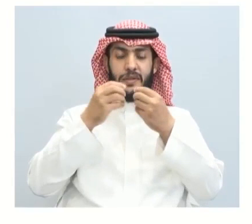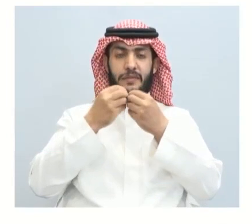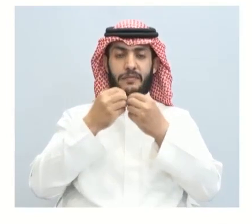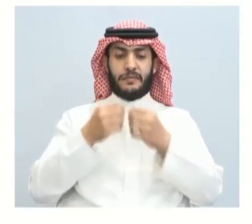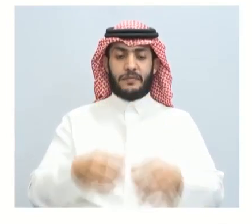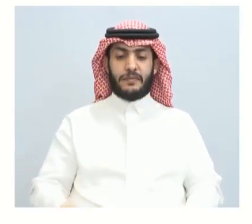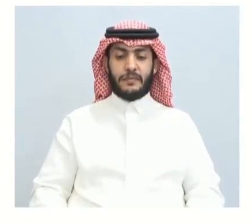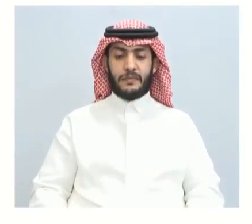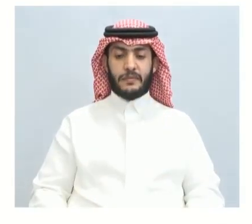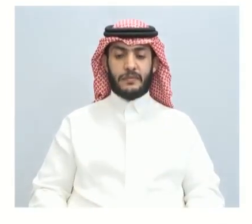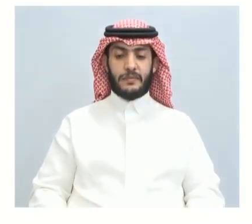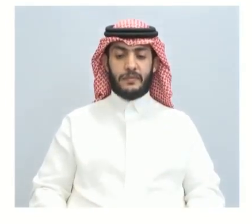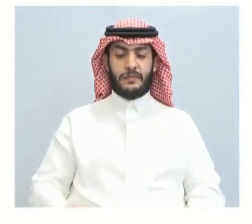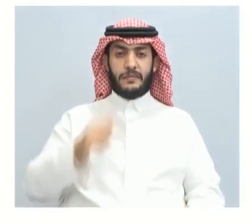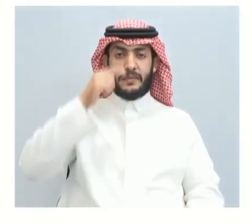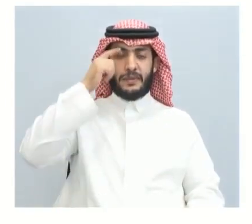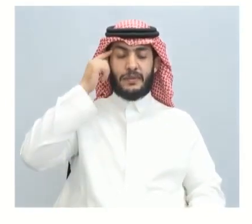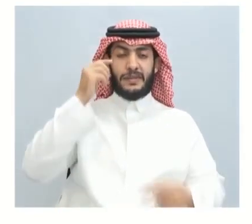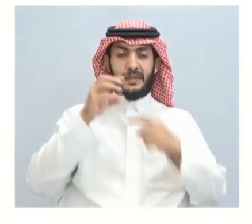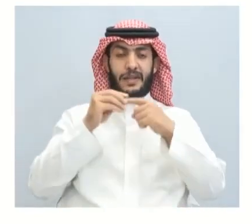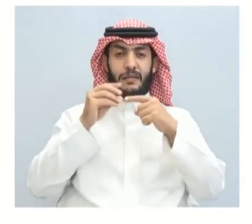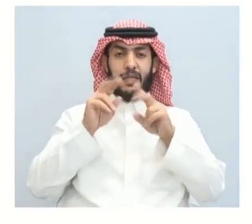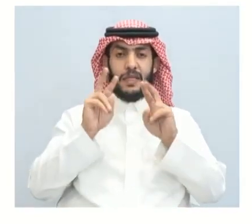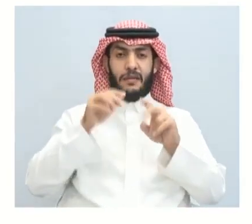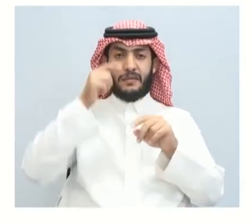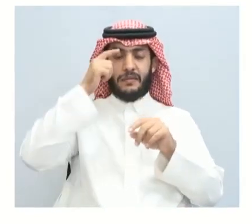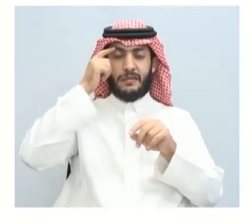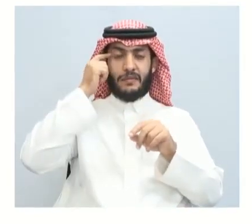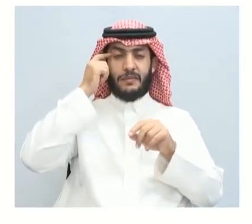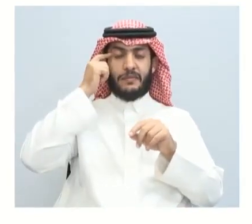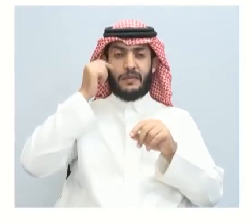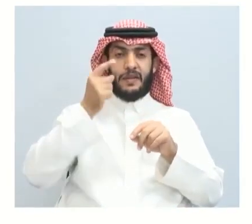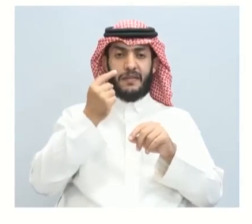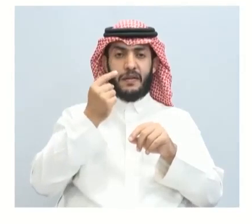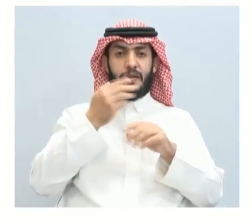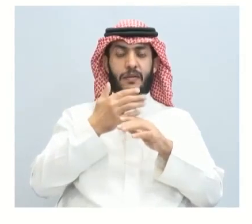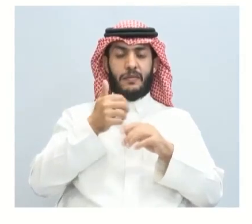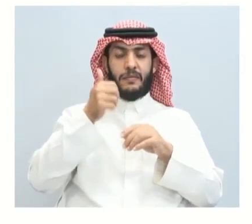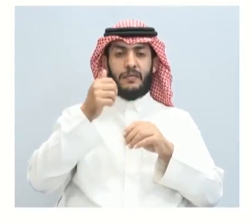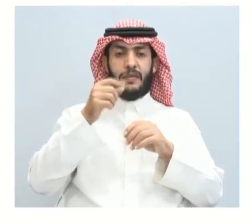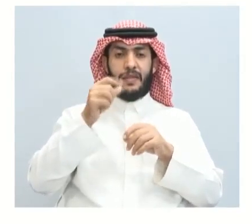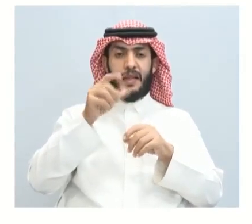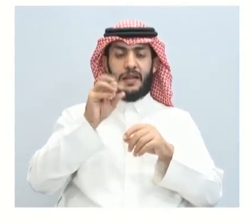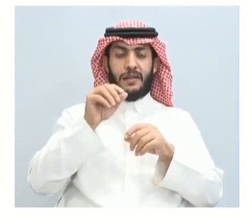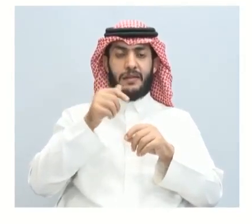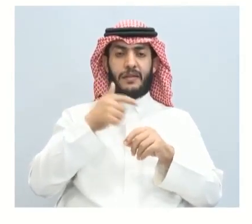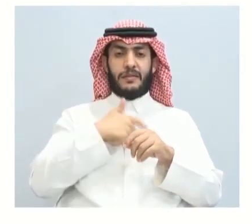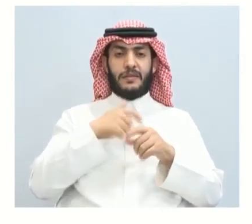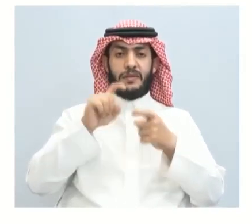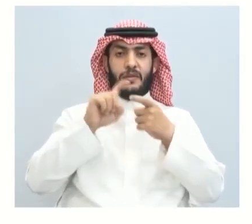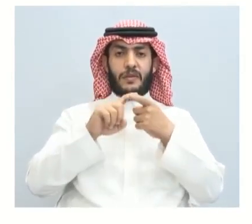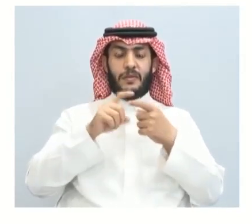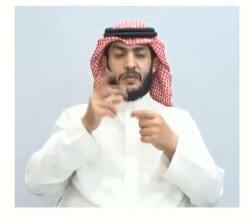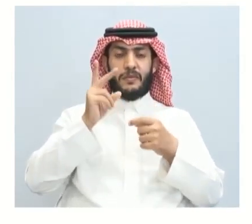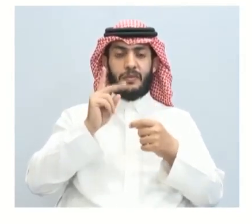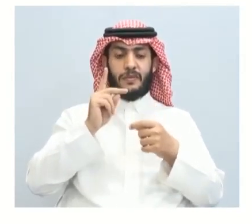زوجيه مهما كان العدد السالب العدد الثابت حتى لو كان عدد فردي لكن كداله يعتبر داله زوجيه